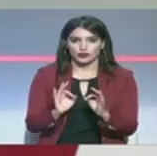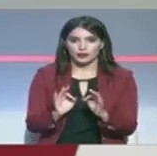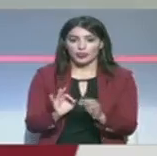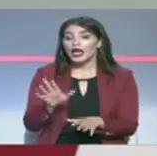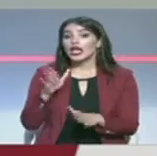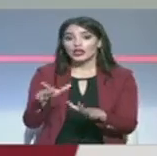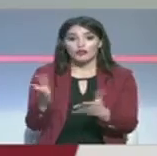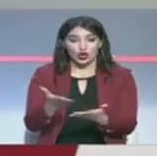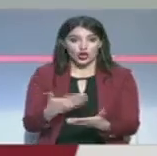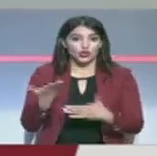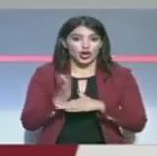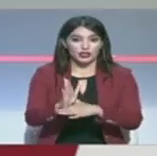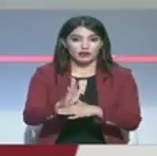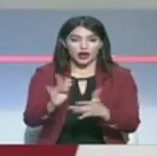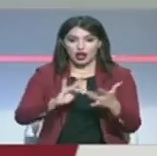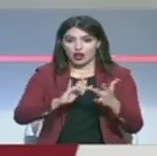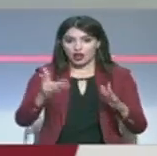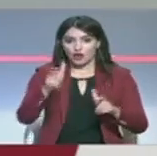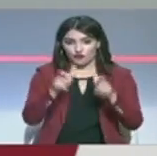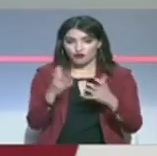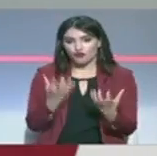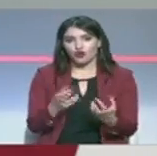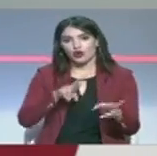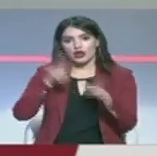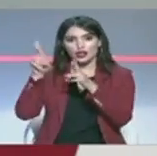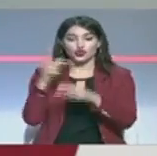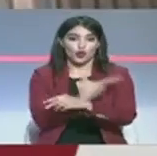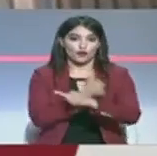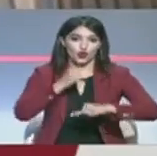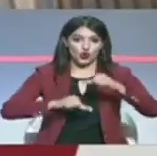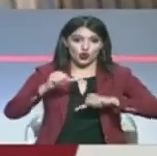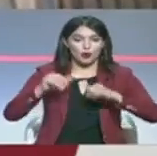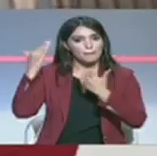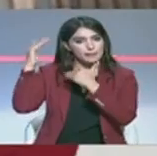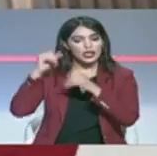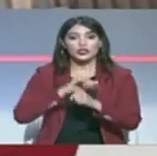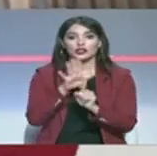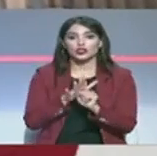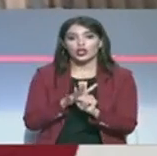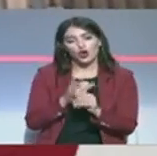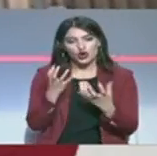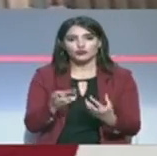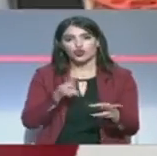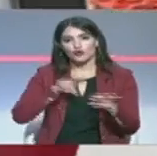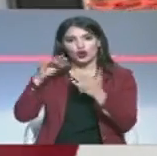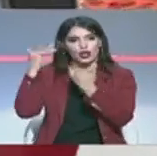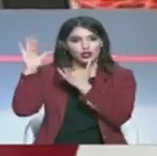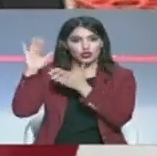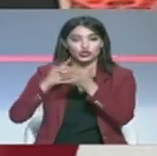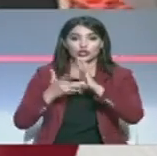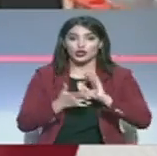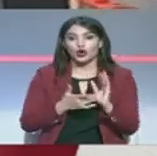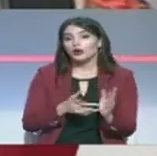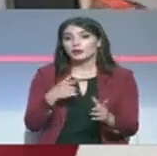كما وضعت على ذمة المواطنين الراغبين في إجراء التحاليل المخبرية لفيروس كورونا من المقبلين على السفر إلى